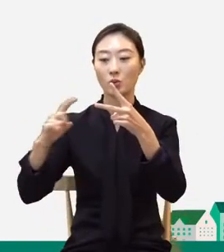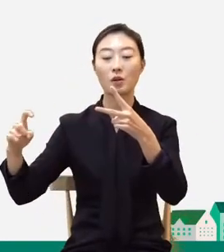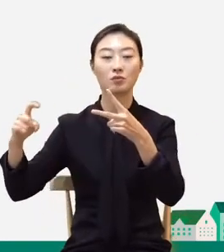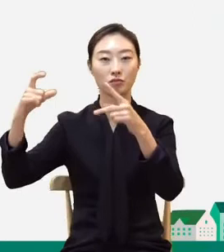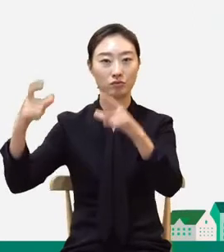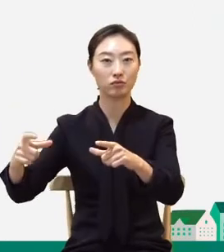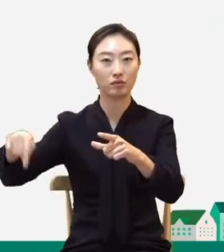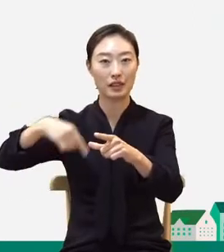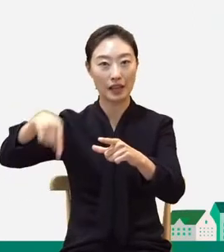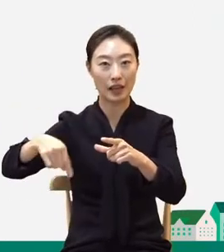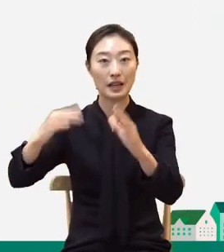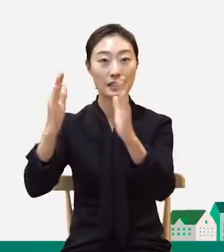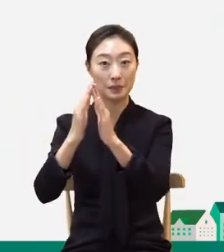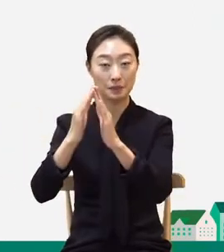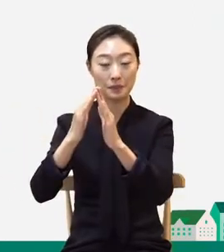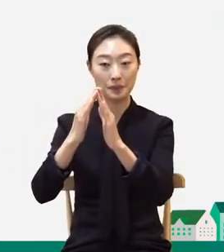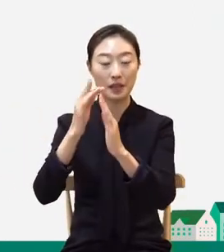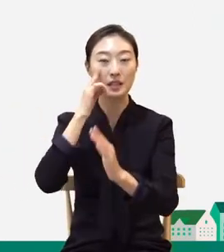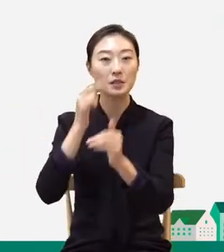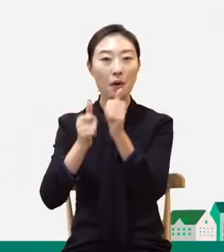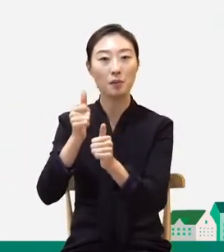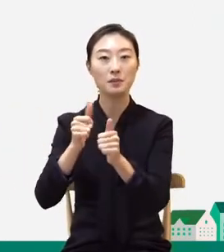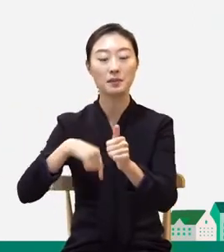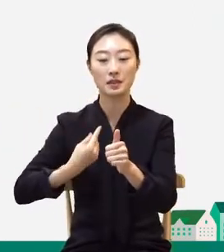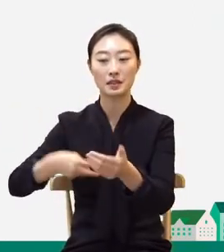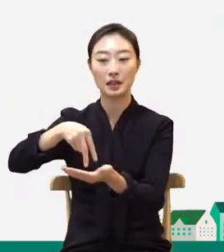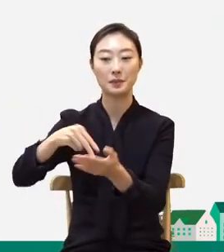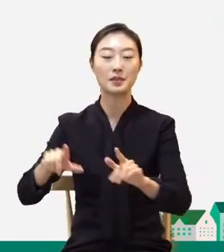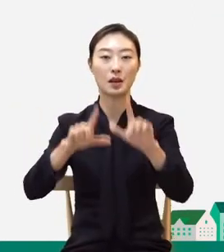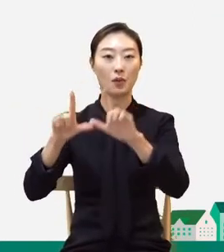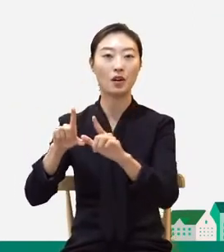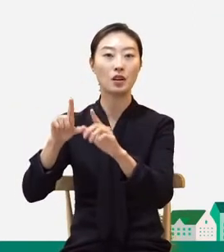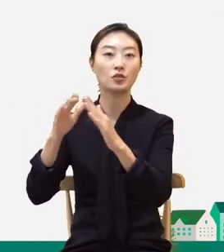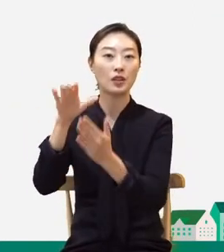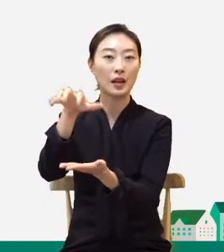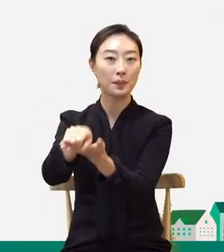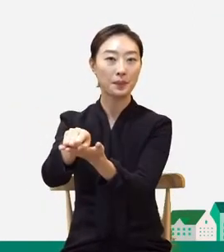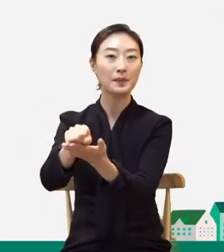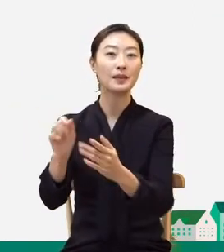있는 주택 4호를 시범 자립생활주택으로 운영을 하게 되었습니다.